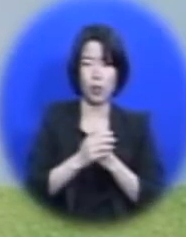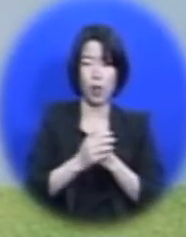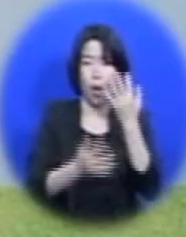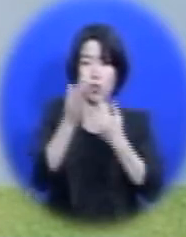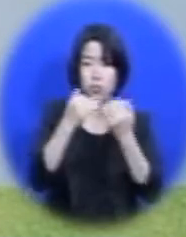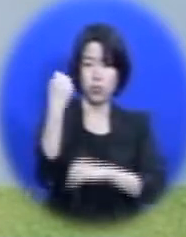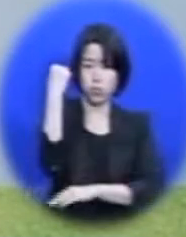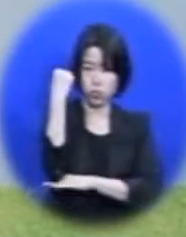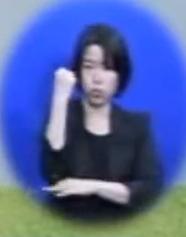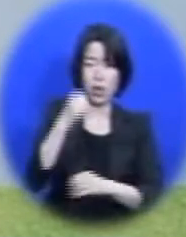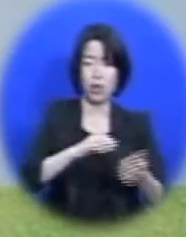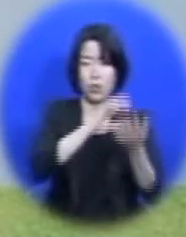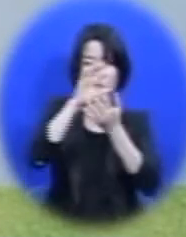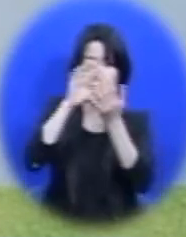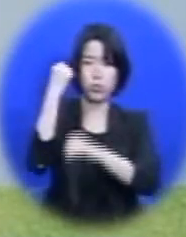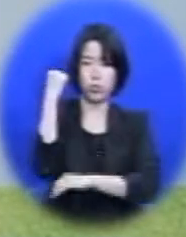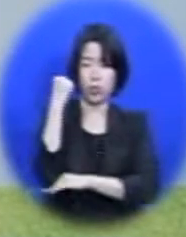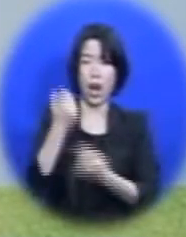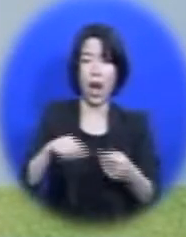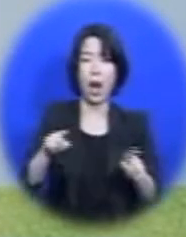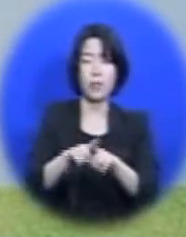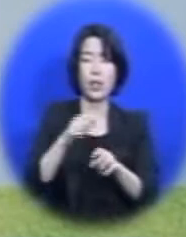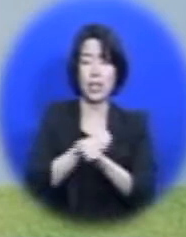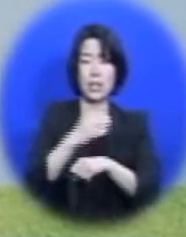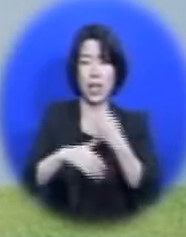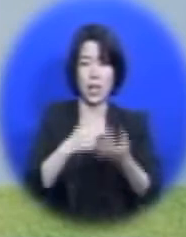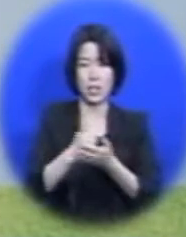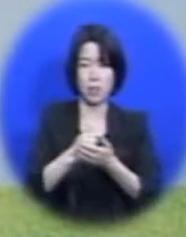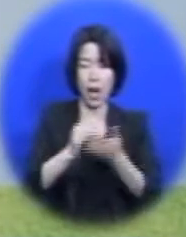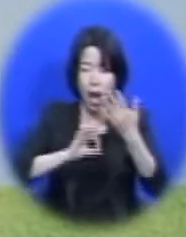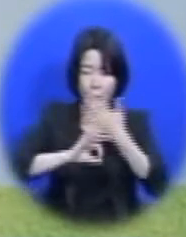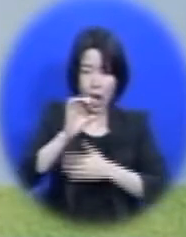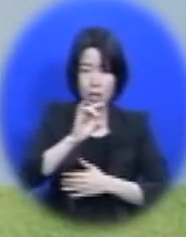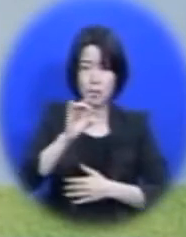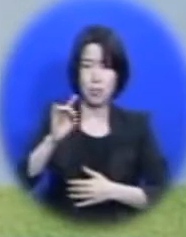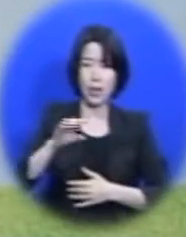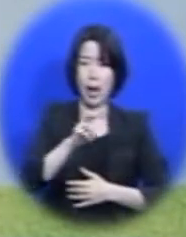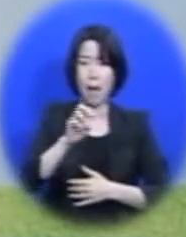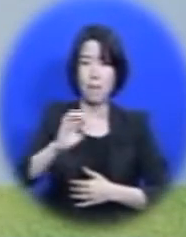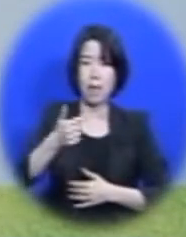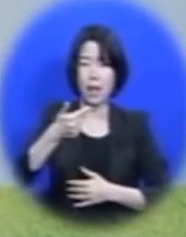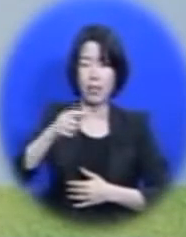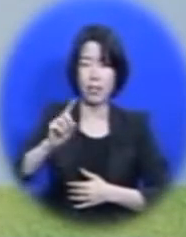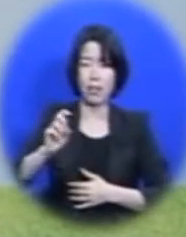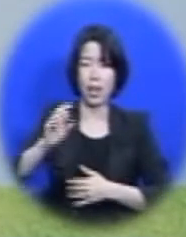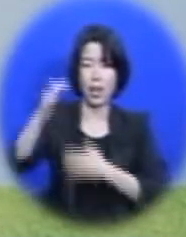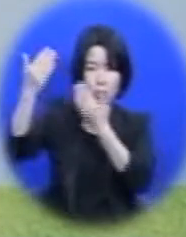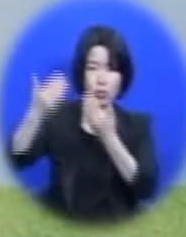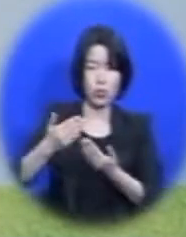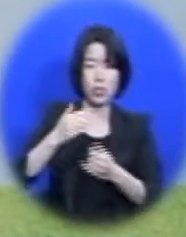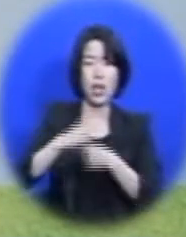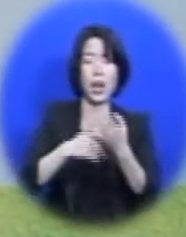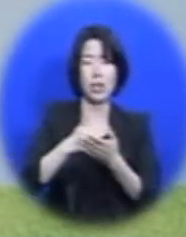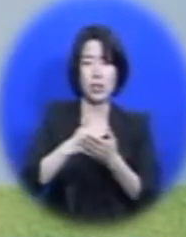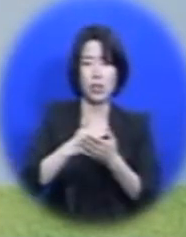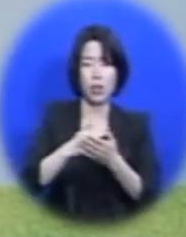불기둥과 구름기둥으로 함께 하신 하나님 아침마다 만나를 내려주신 하나님 그들은 놀라운 은혜 속에